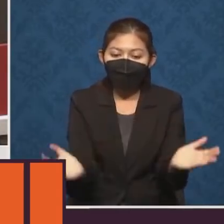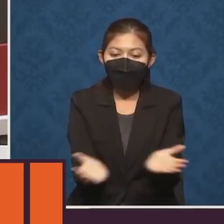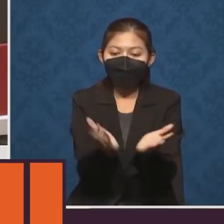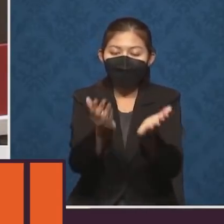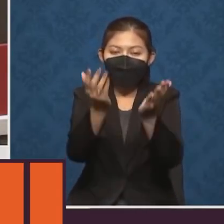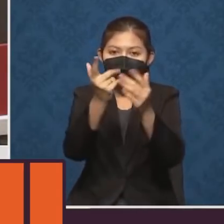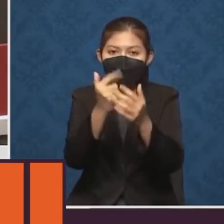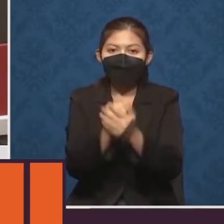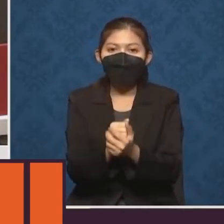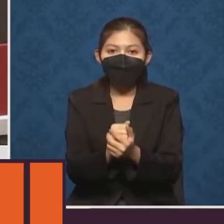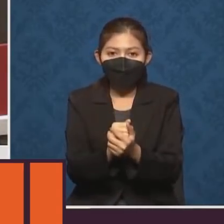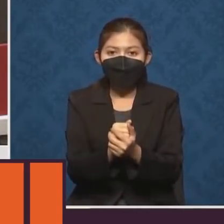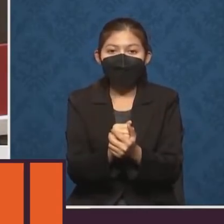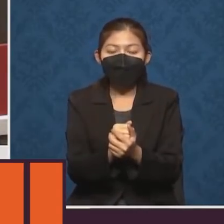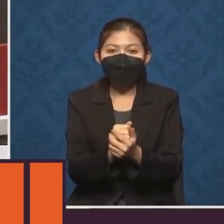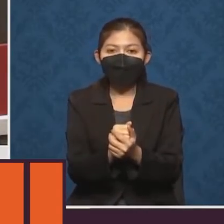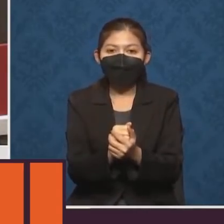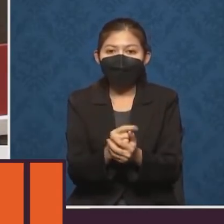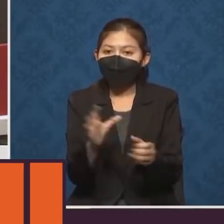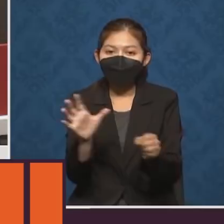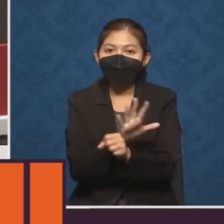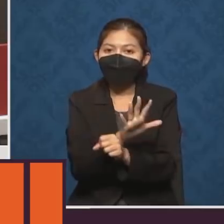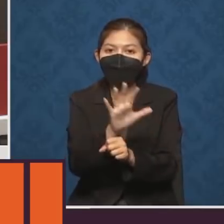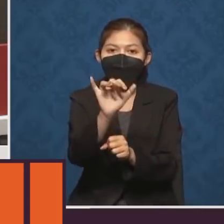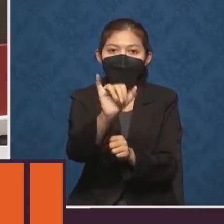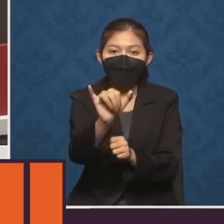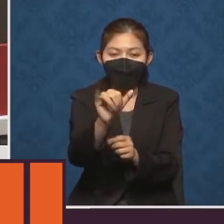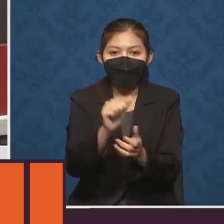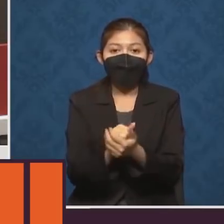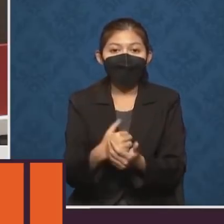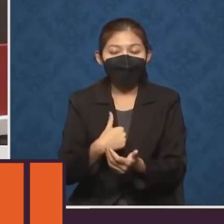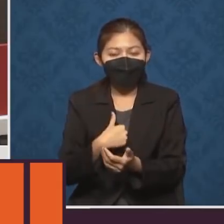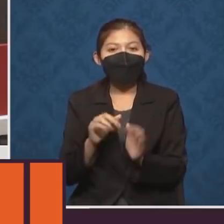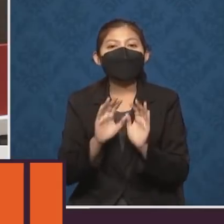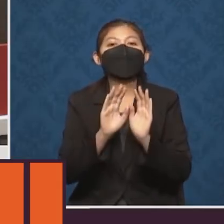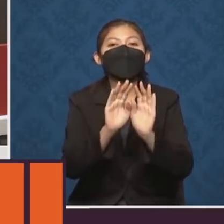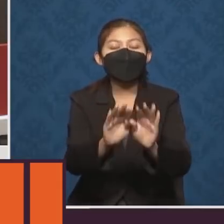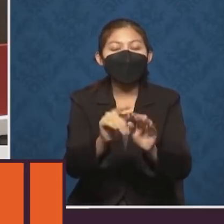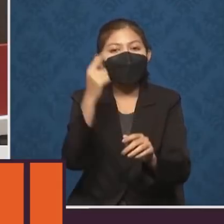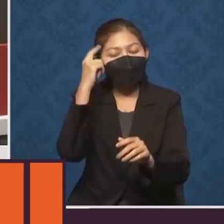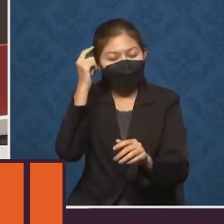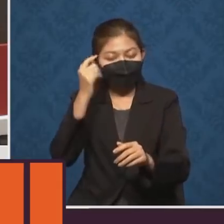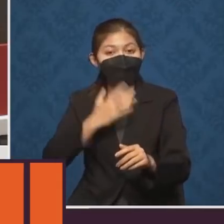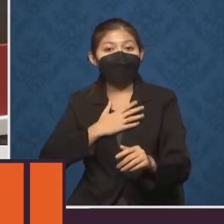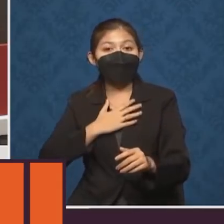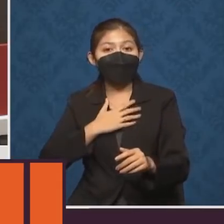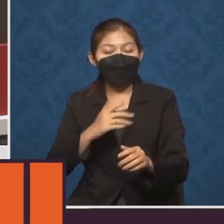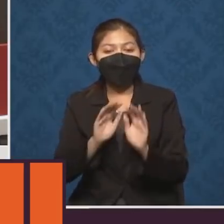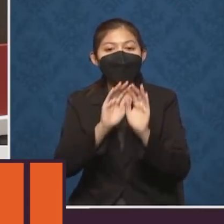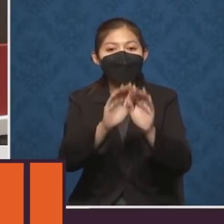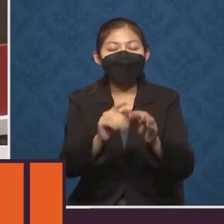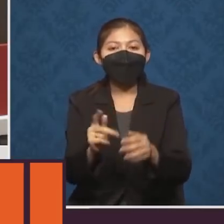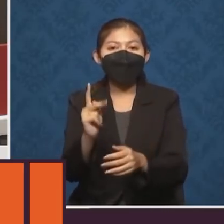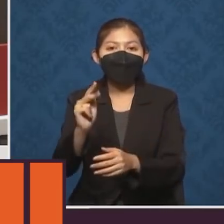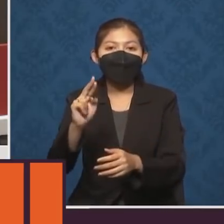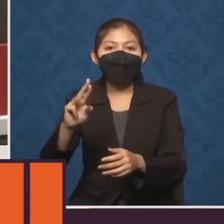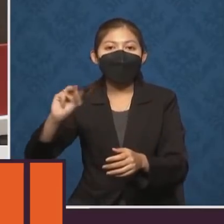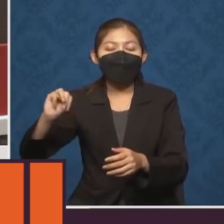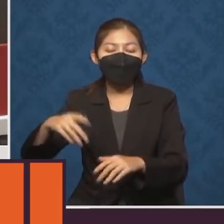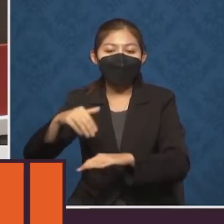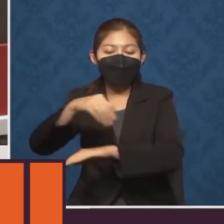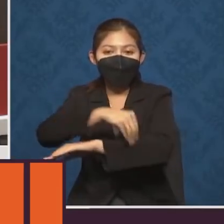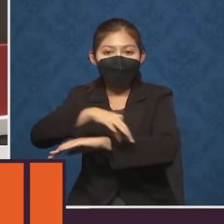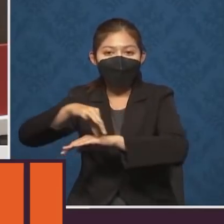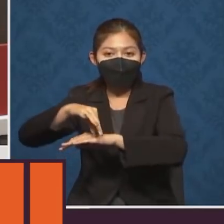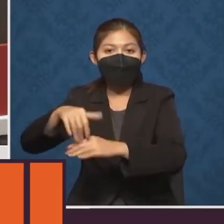อุตสาหกรรมประเทศมากพอนะครับดังนั้นผมก็อยากจะฝากเป็นความเห็นนะครับไปทางกรมบัญชีการครับผมคิดว่าในแง่